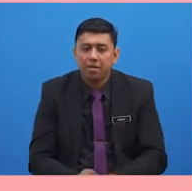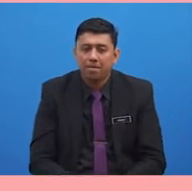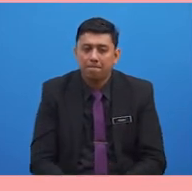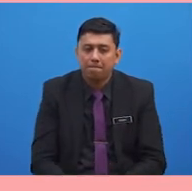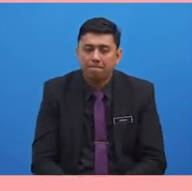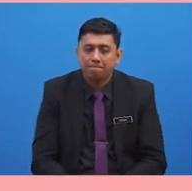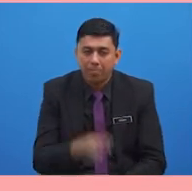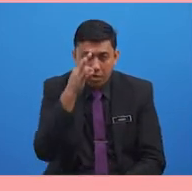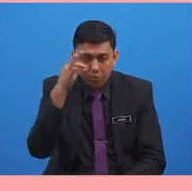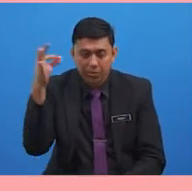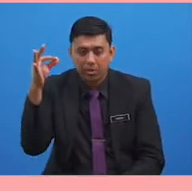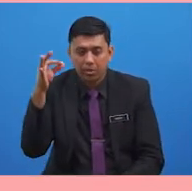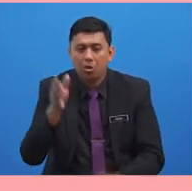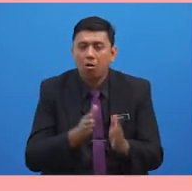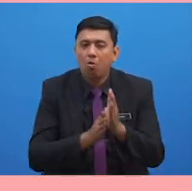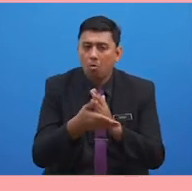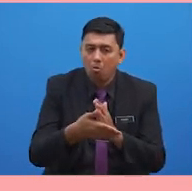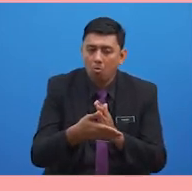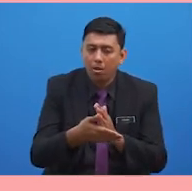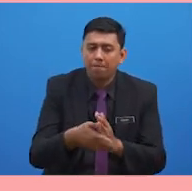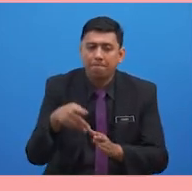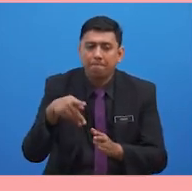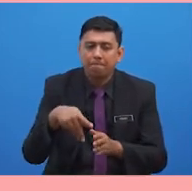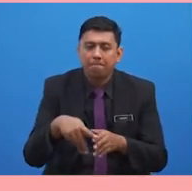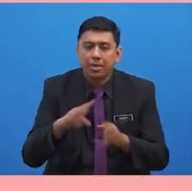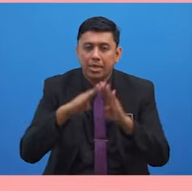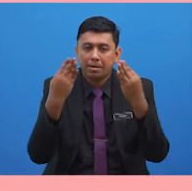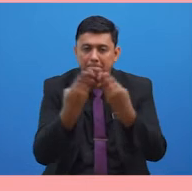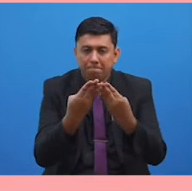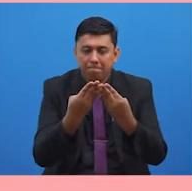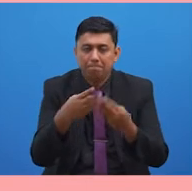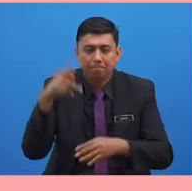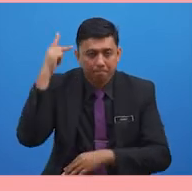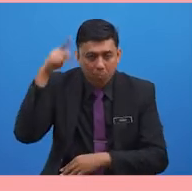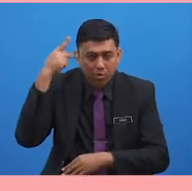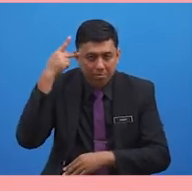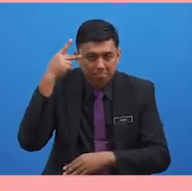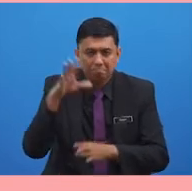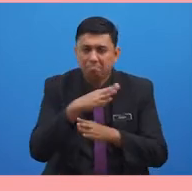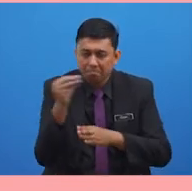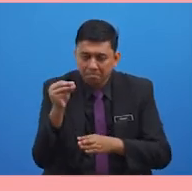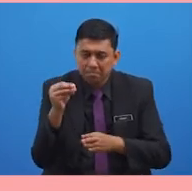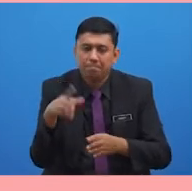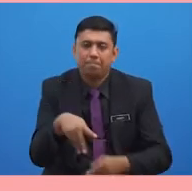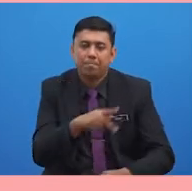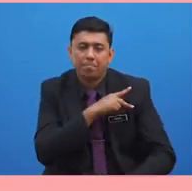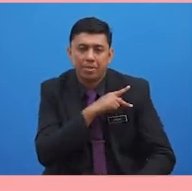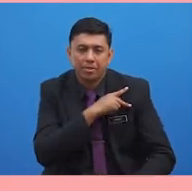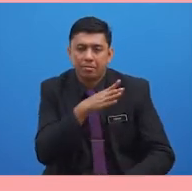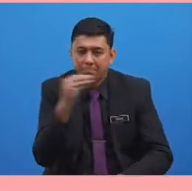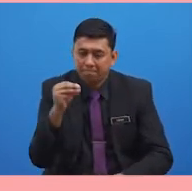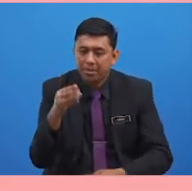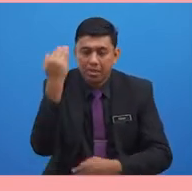dipengaruhi oleh parti politik. SPR juga tidak dipengaruhi oleh pemerintah dan